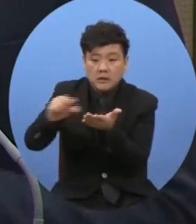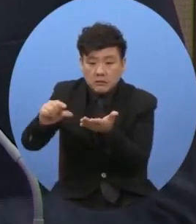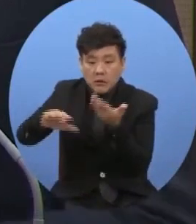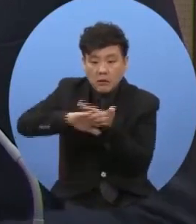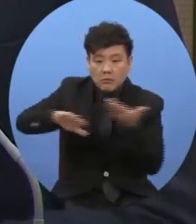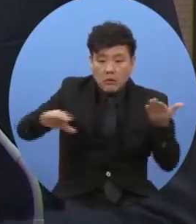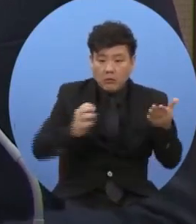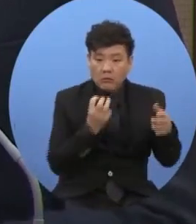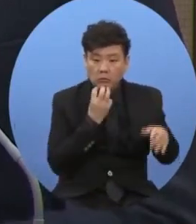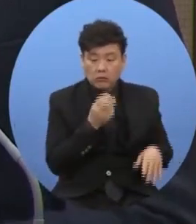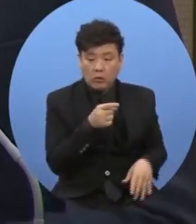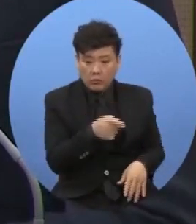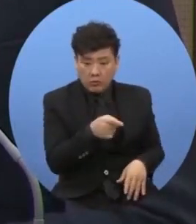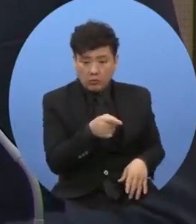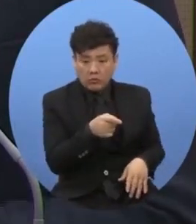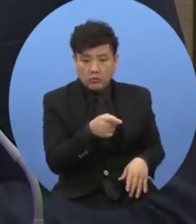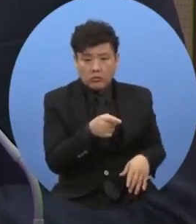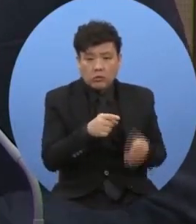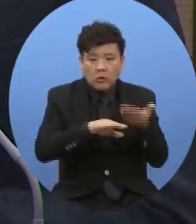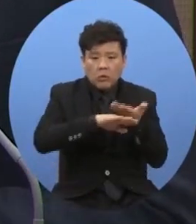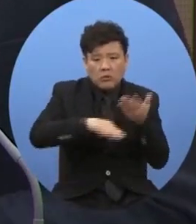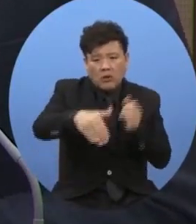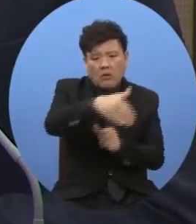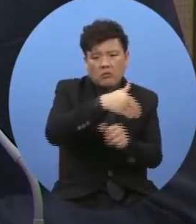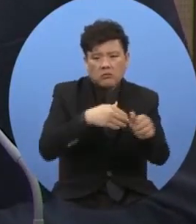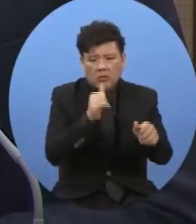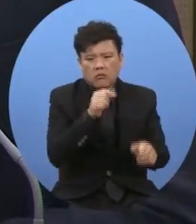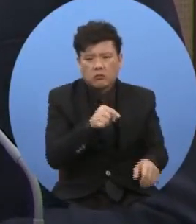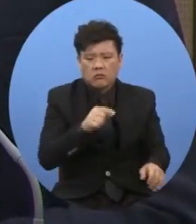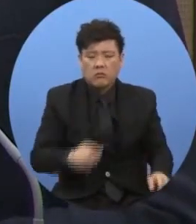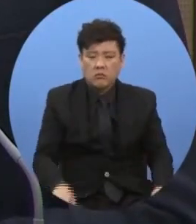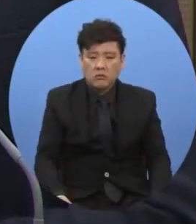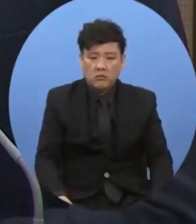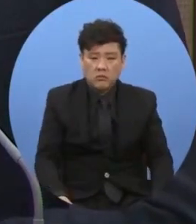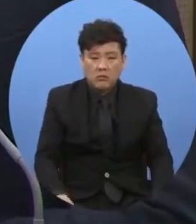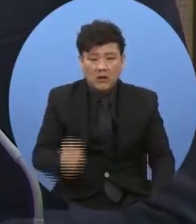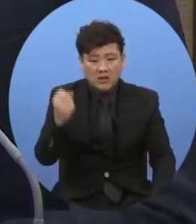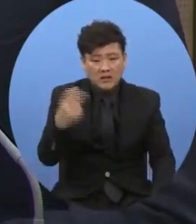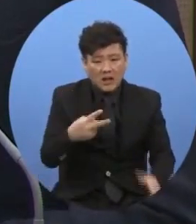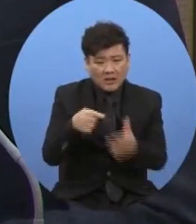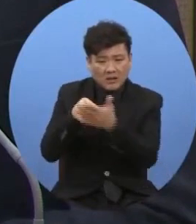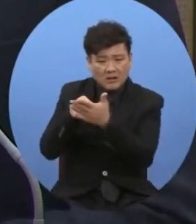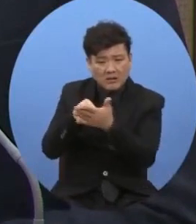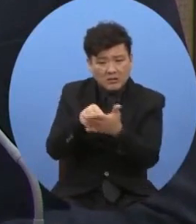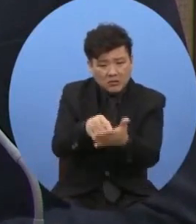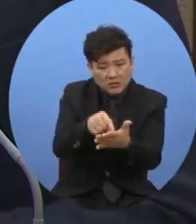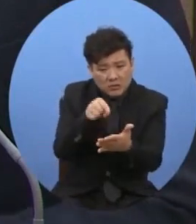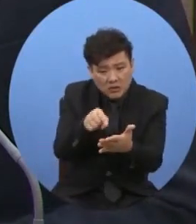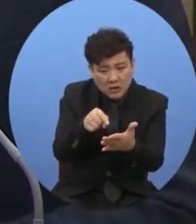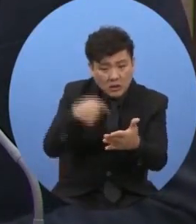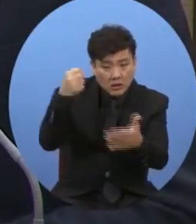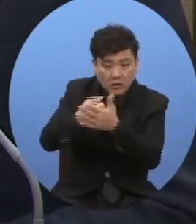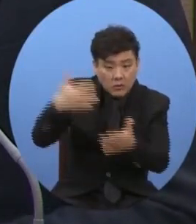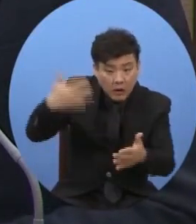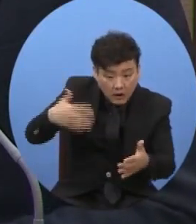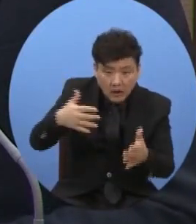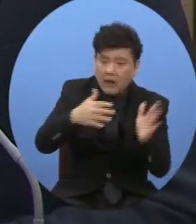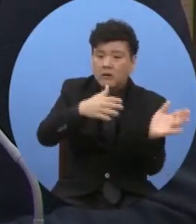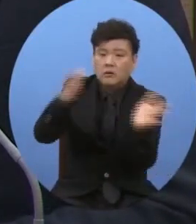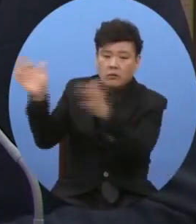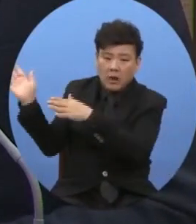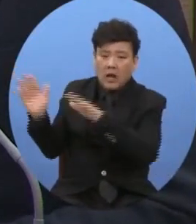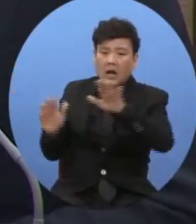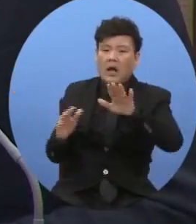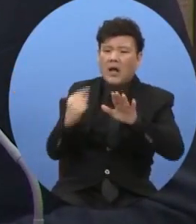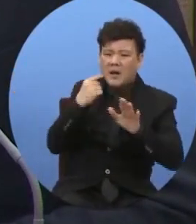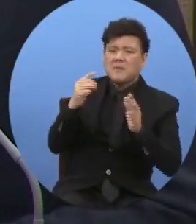유독 서울에선 또 다른 그러한 상황이 있다고 보고요. 오늘 뭐 일단 이렇게 재추진한다는 게 입장이 명확해지진 않으시니까 제가 일단 넘어가도록